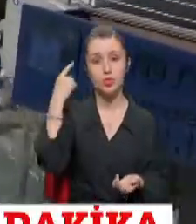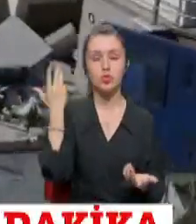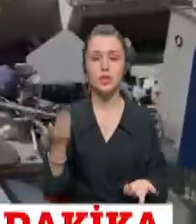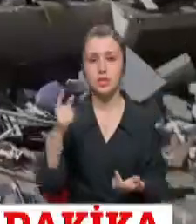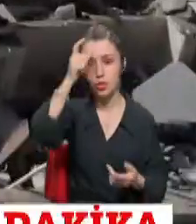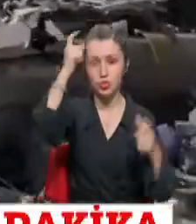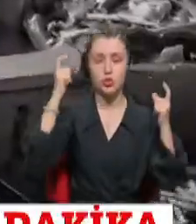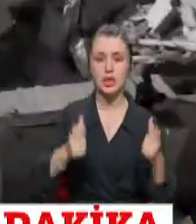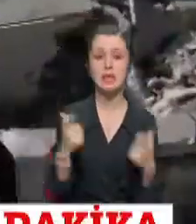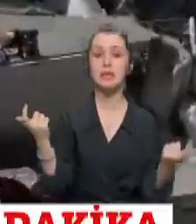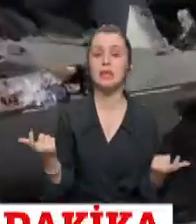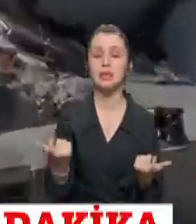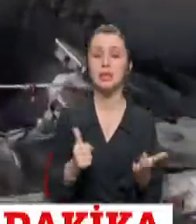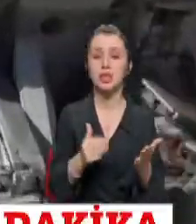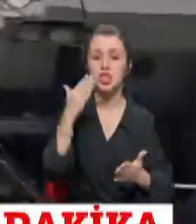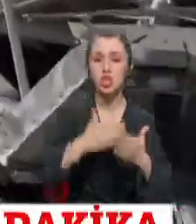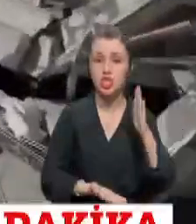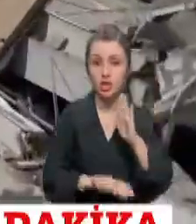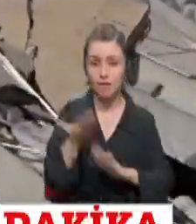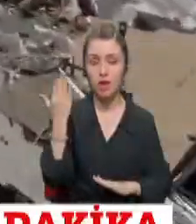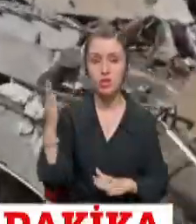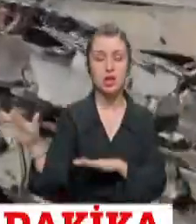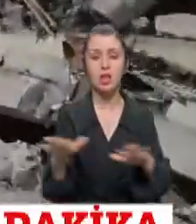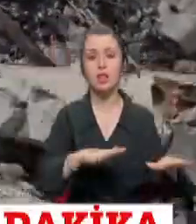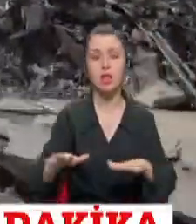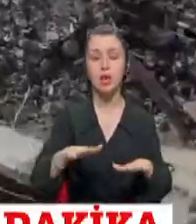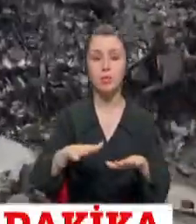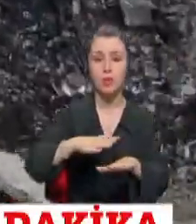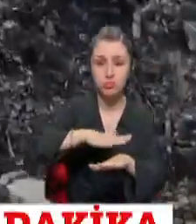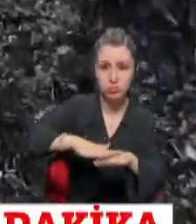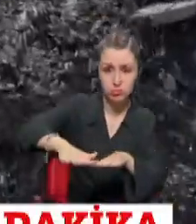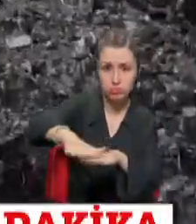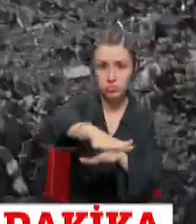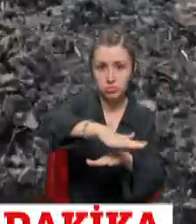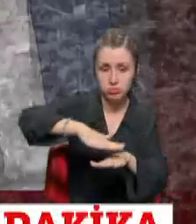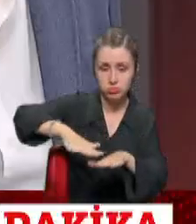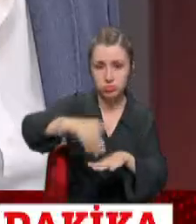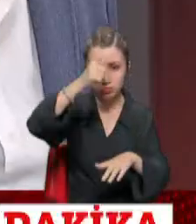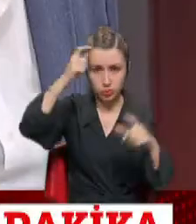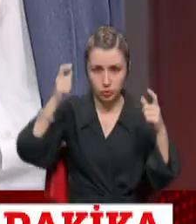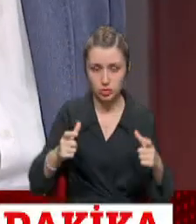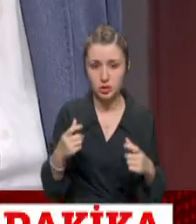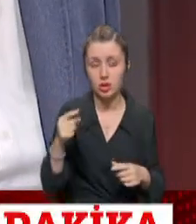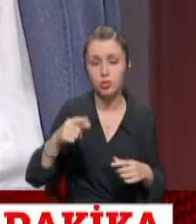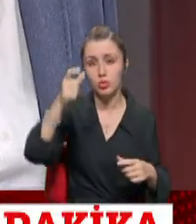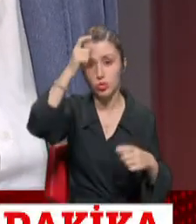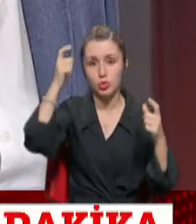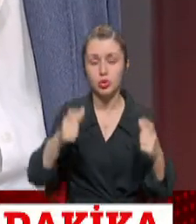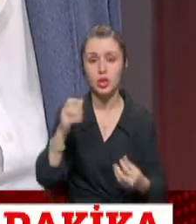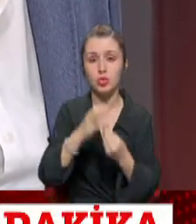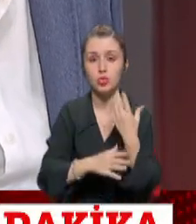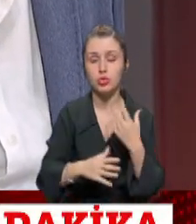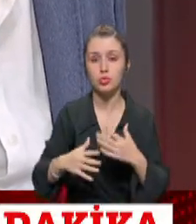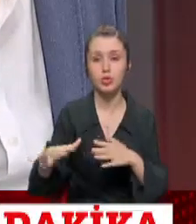düşünsenize, Türkiye'nin neredeyse yarısından fazlası deprem fay hattı üzerine kurulu bir ülke bizim ülkemiz. Yani siz bu ülkede kurduğunuz